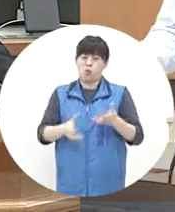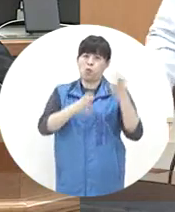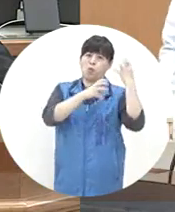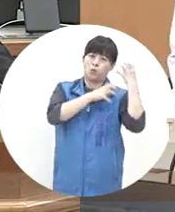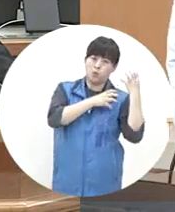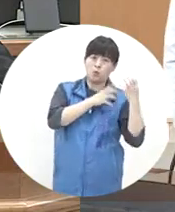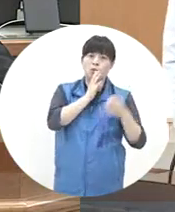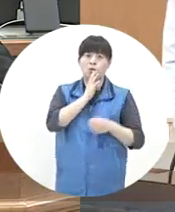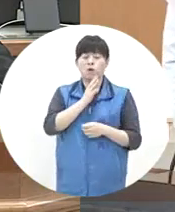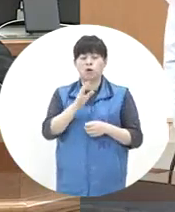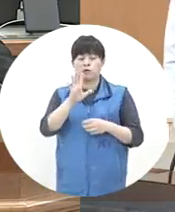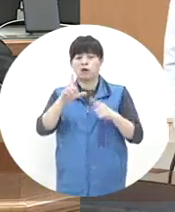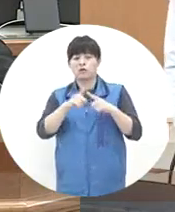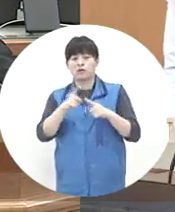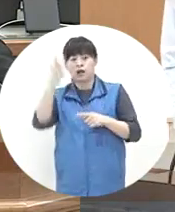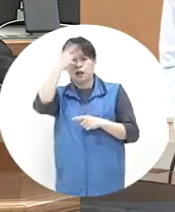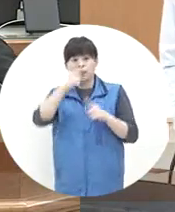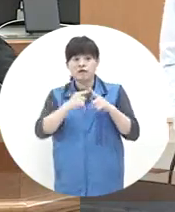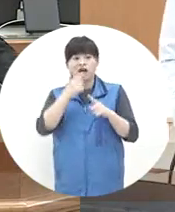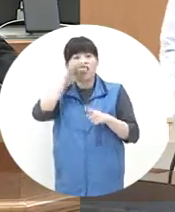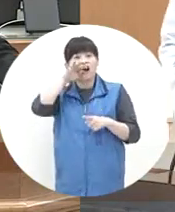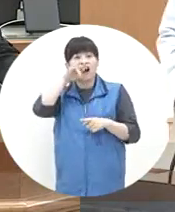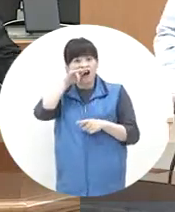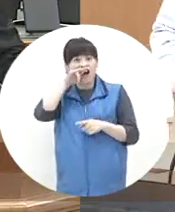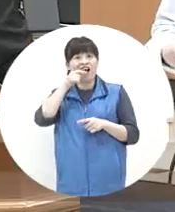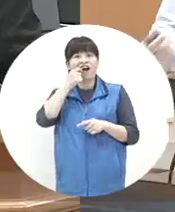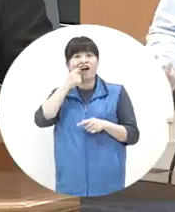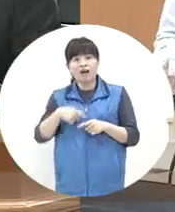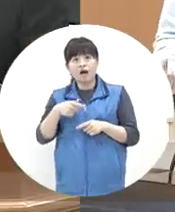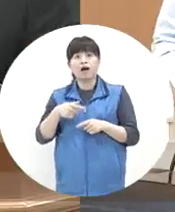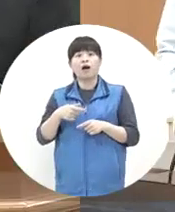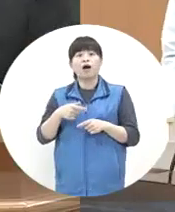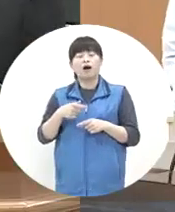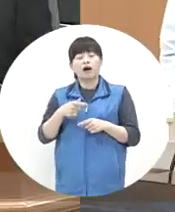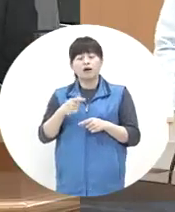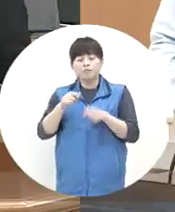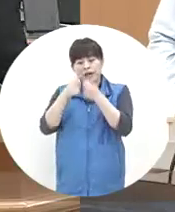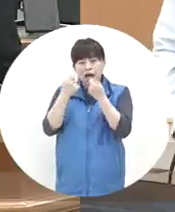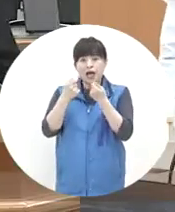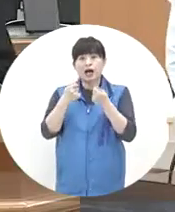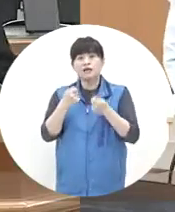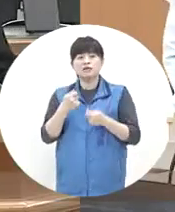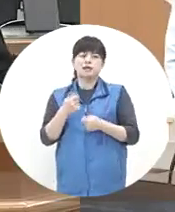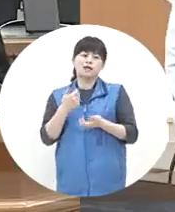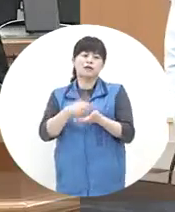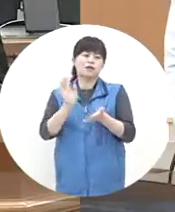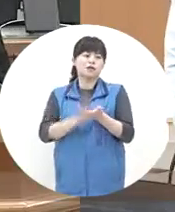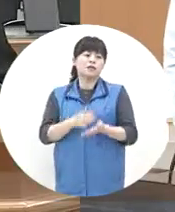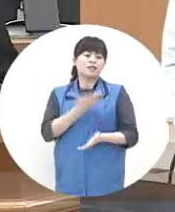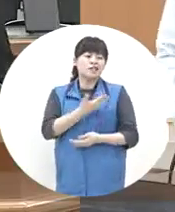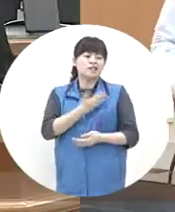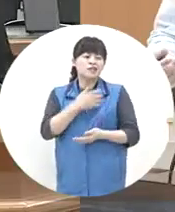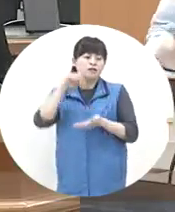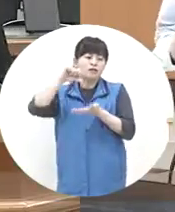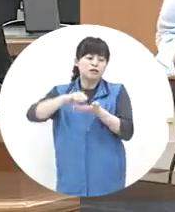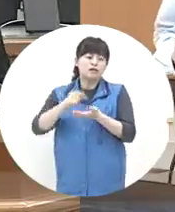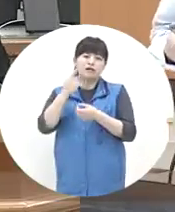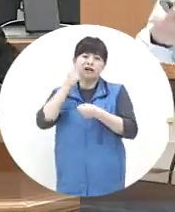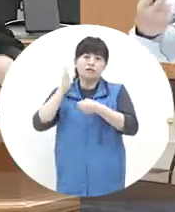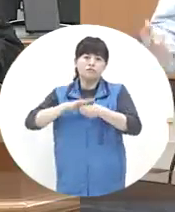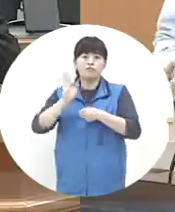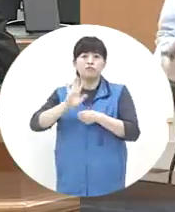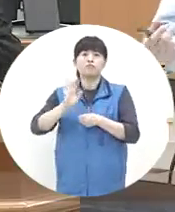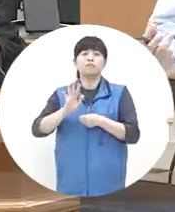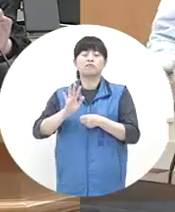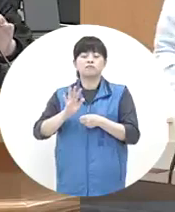啦，所以有些老人家他牙齿掉了，齁，啊或者是牙齿坏了，他就不去补，不去植，齁，啊会造成说